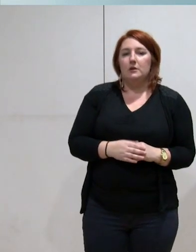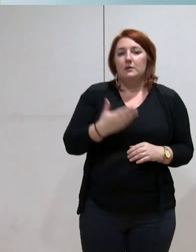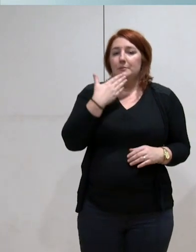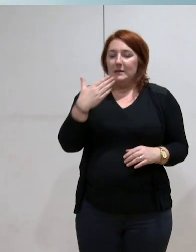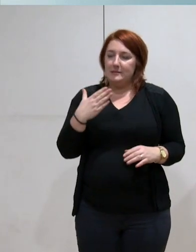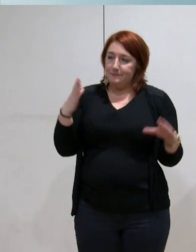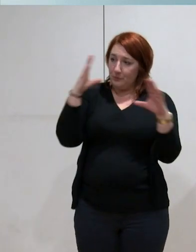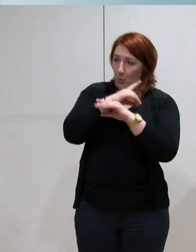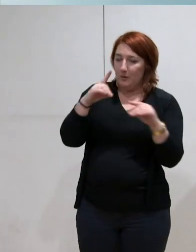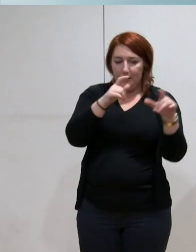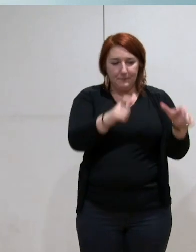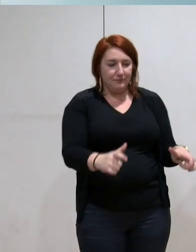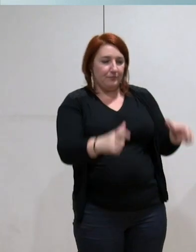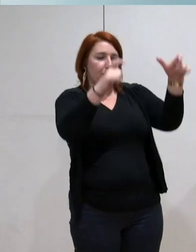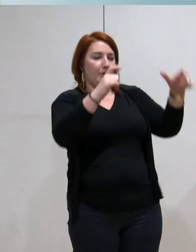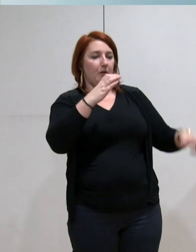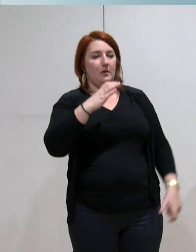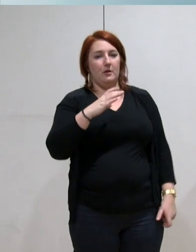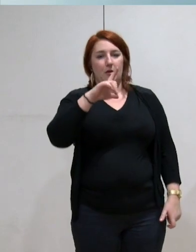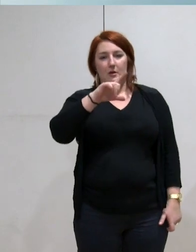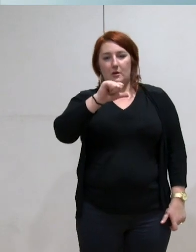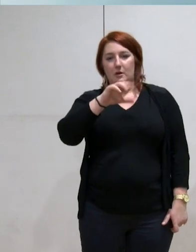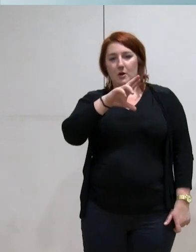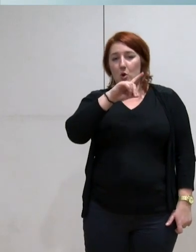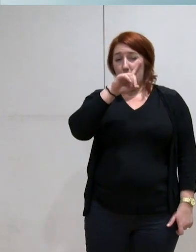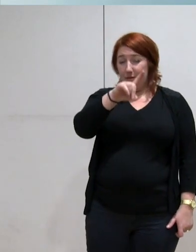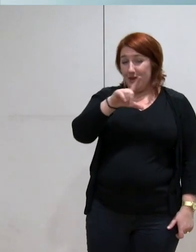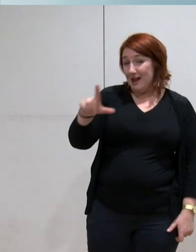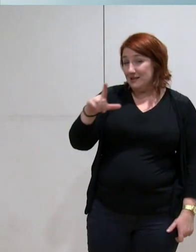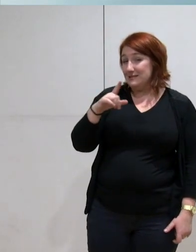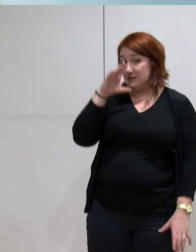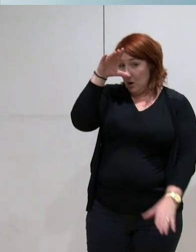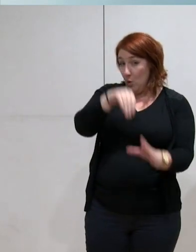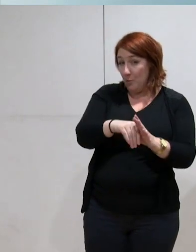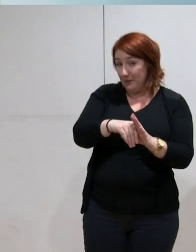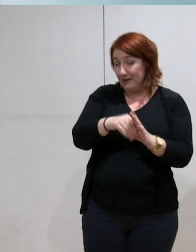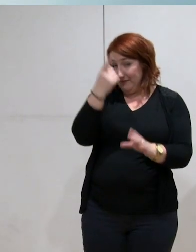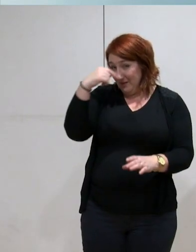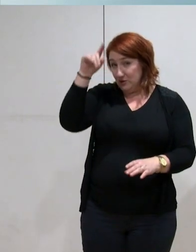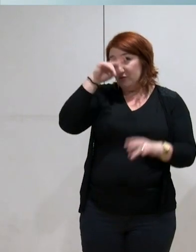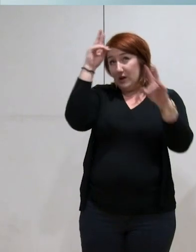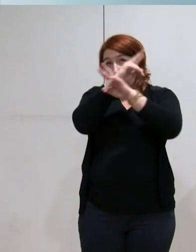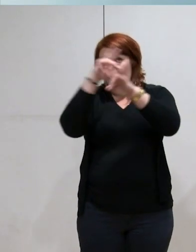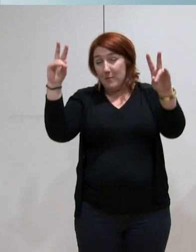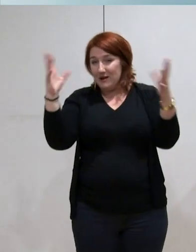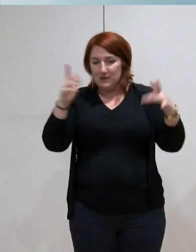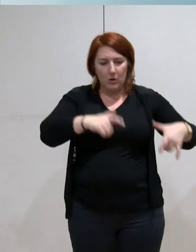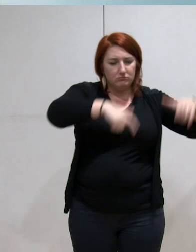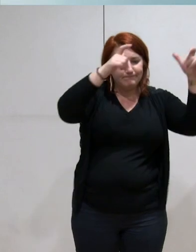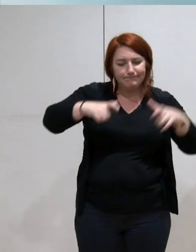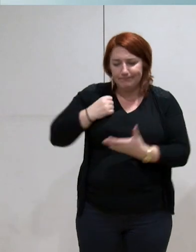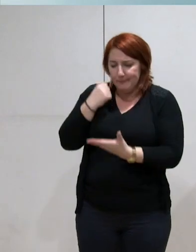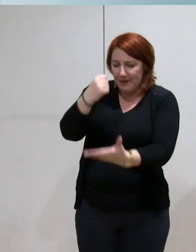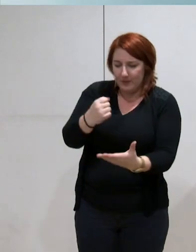bâtiment Claudel dans une démarche plus globale qui est la question de la gestion du patrimoine municipal et de son